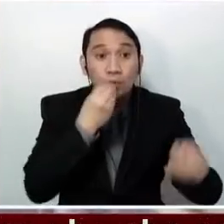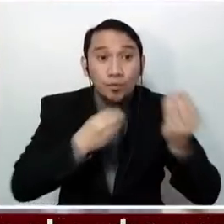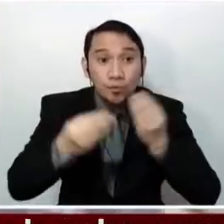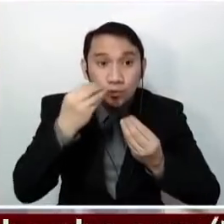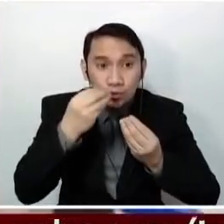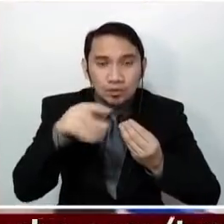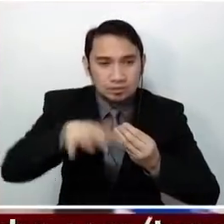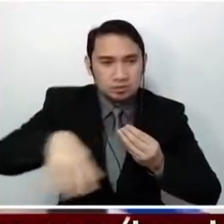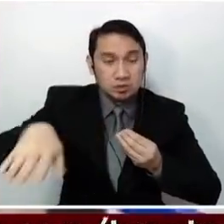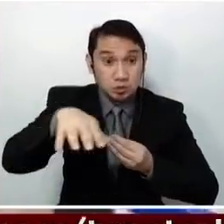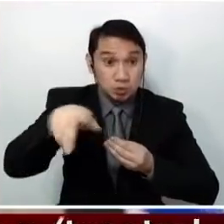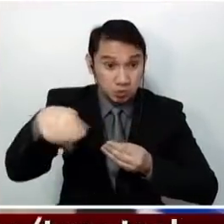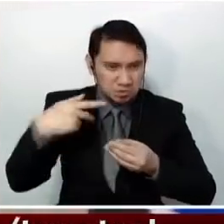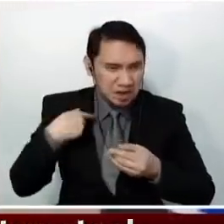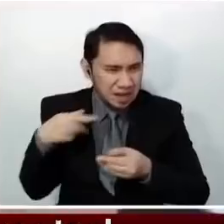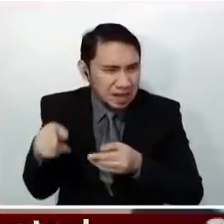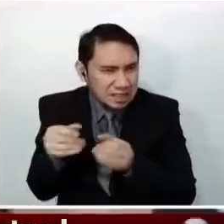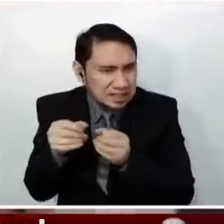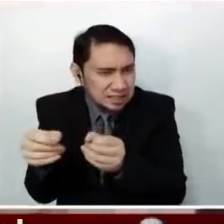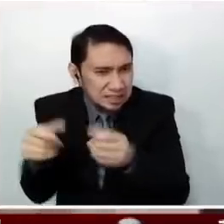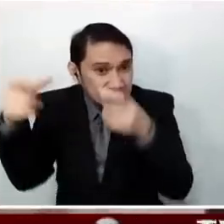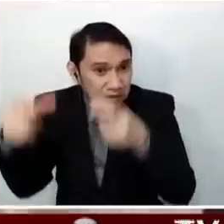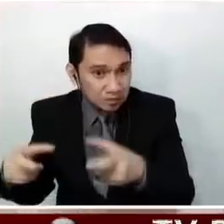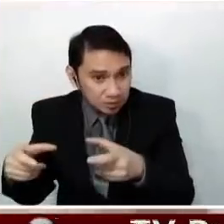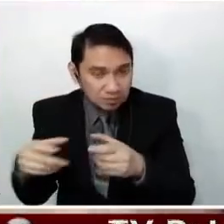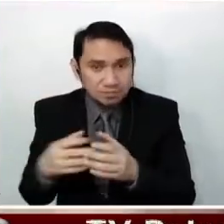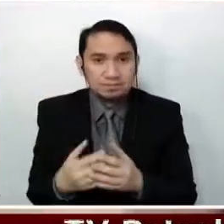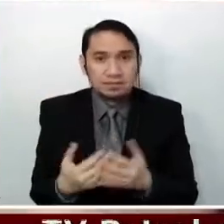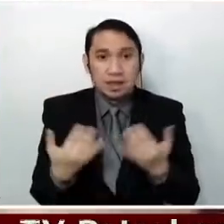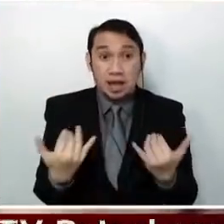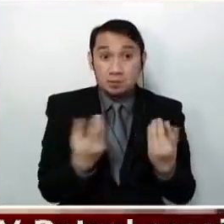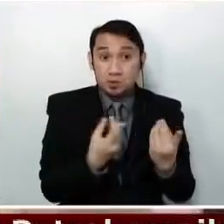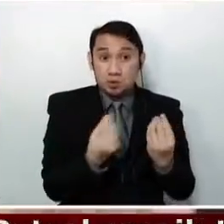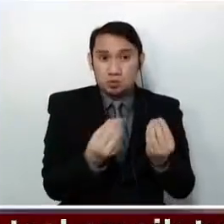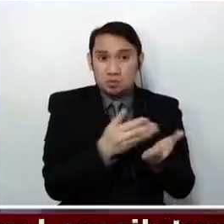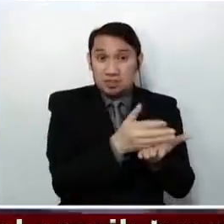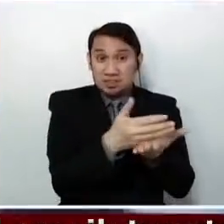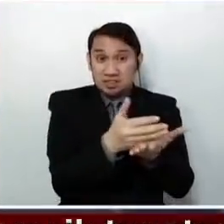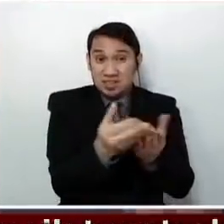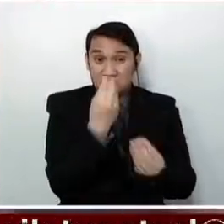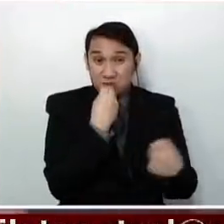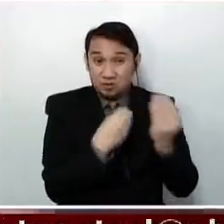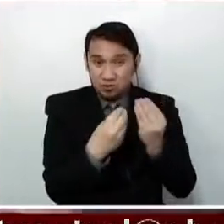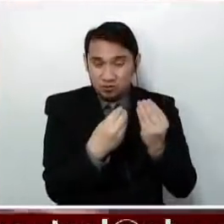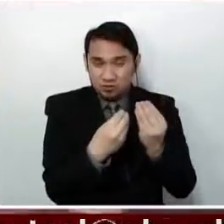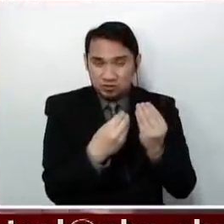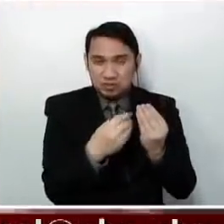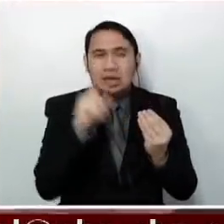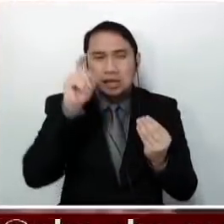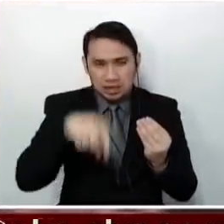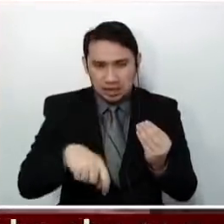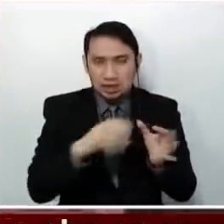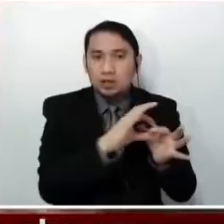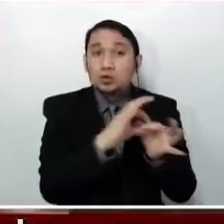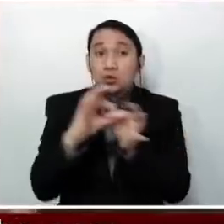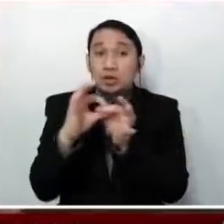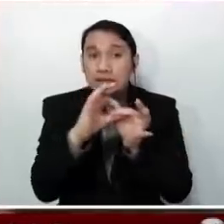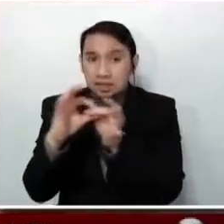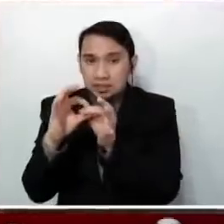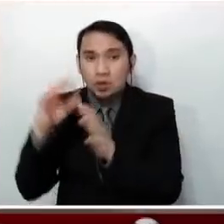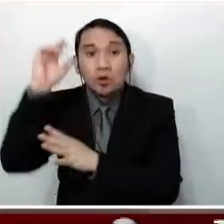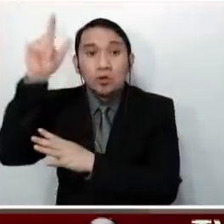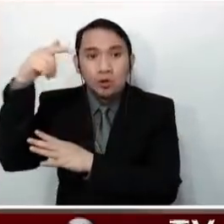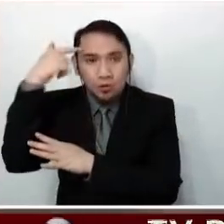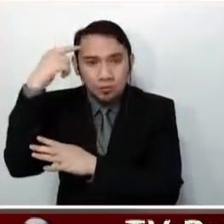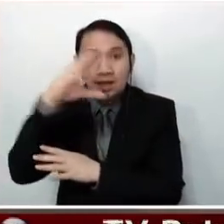granular lockdown. Ang mga magsasagawa ng community pantry, pinakiusapang makipag-ugnayan sa city government at